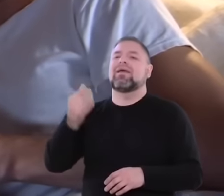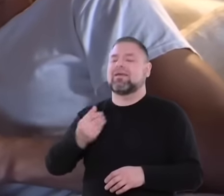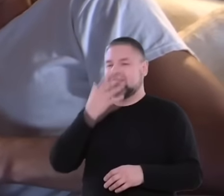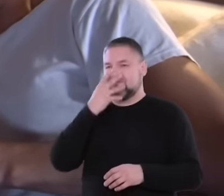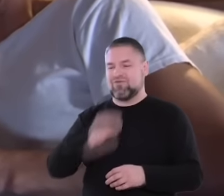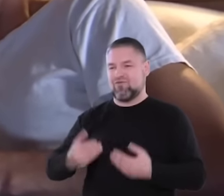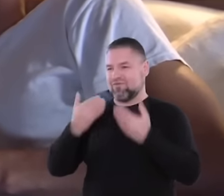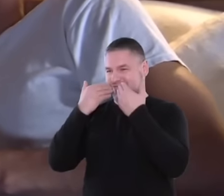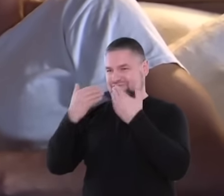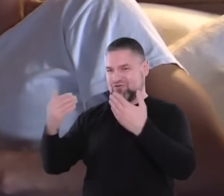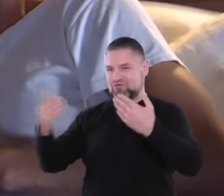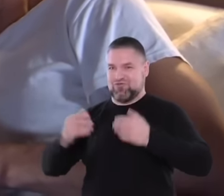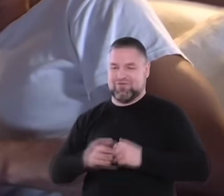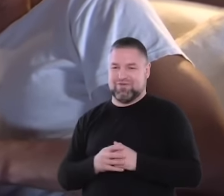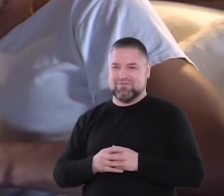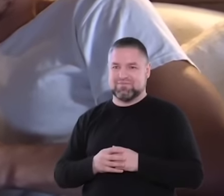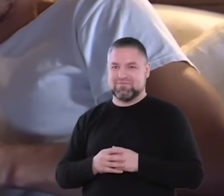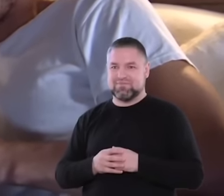dzięki.